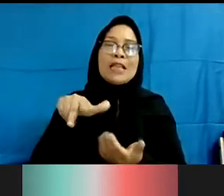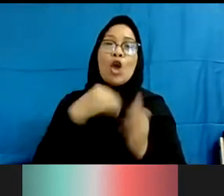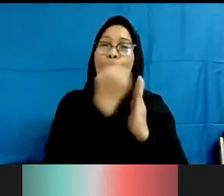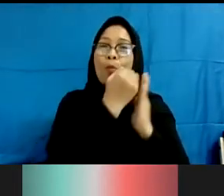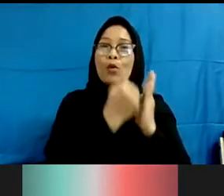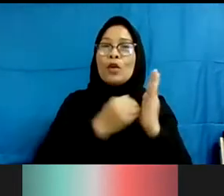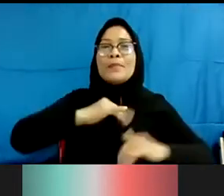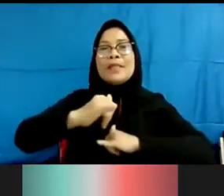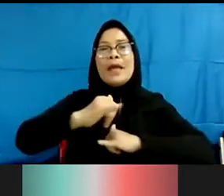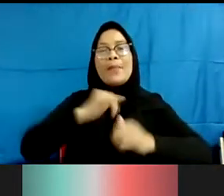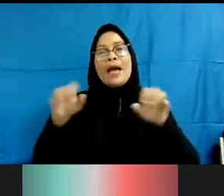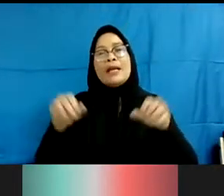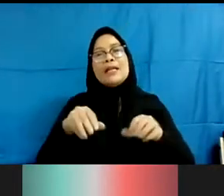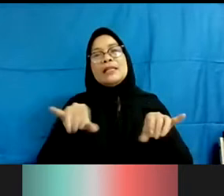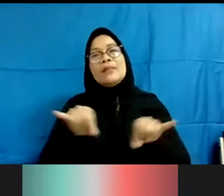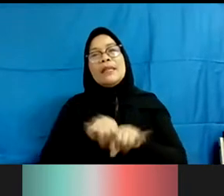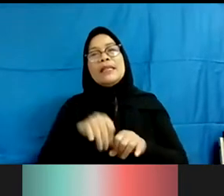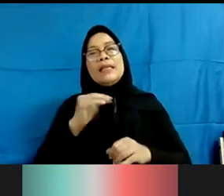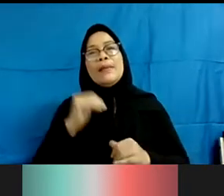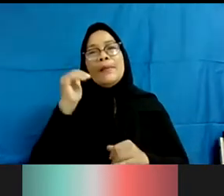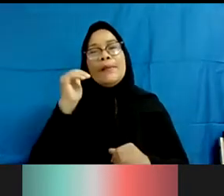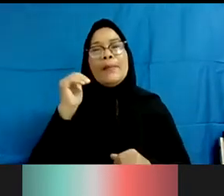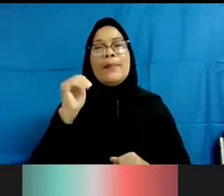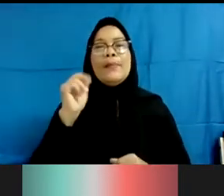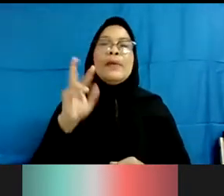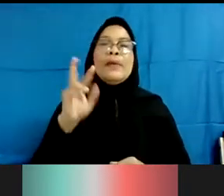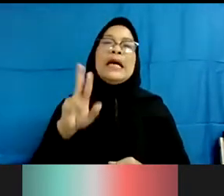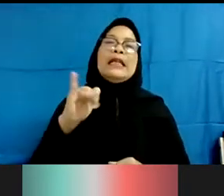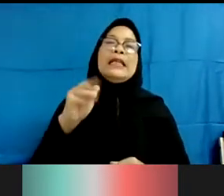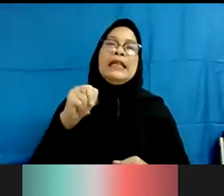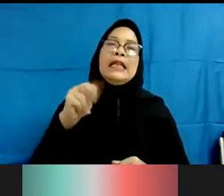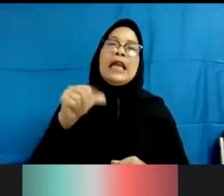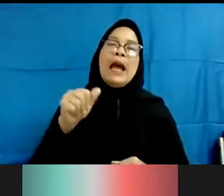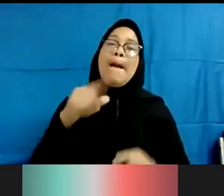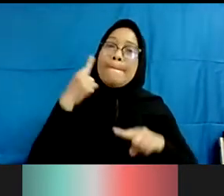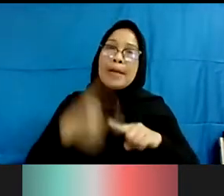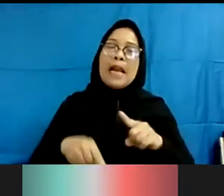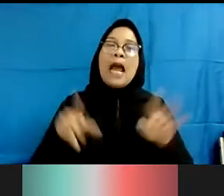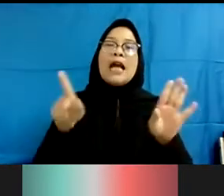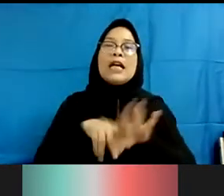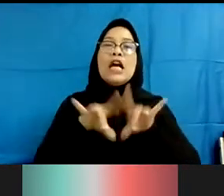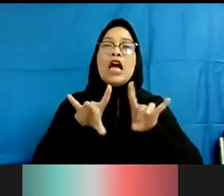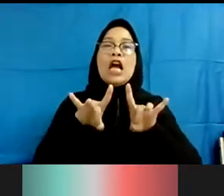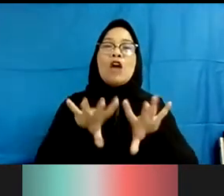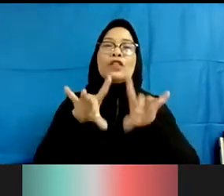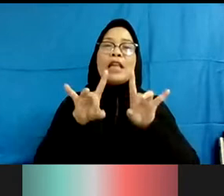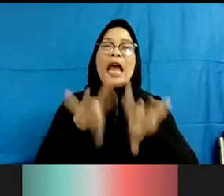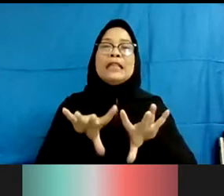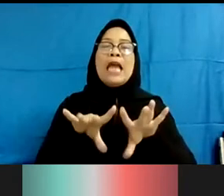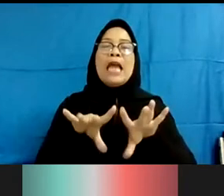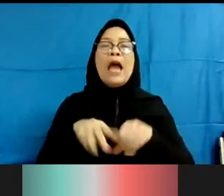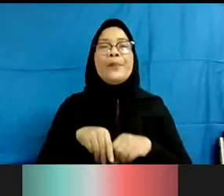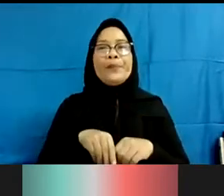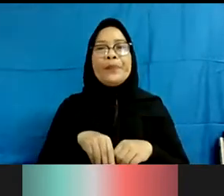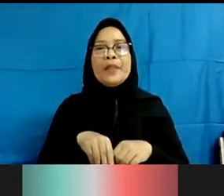tuh seperti Mbak Rina, beberapa tahun sebelumnya gitu ya. Nah, itu pernah ke Australia, terus juga saya juga sebagai